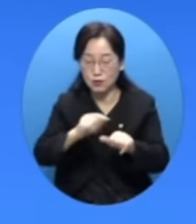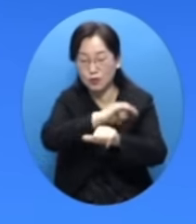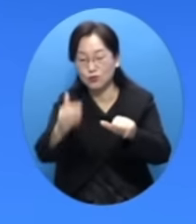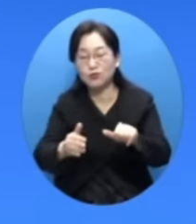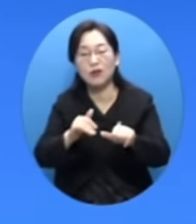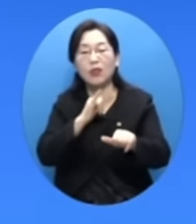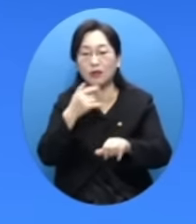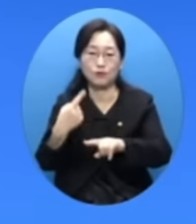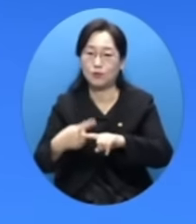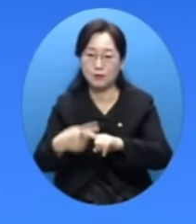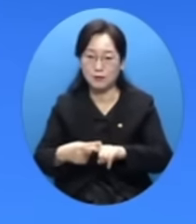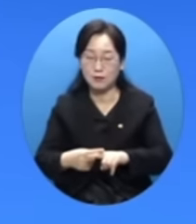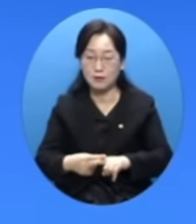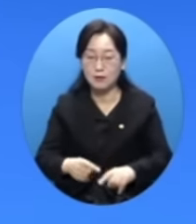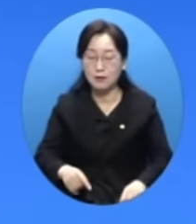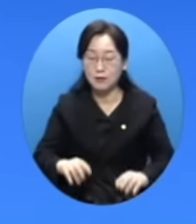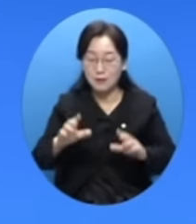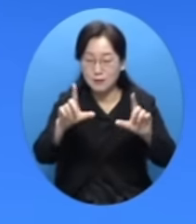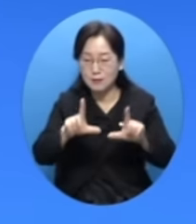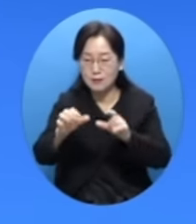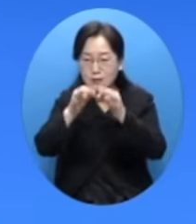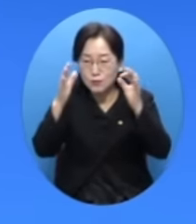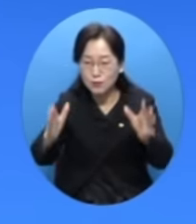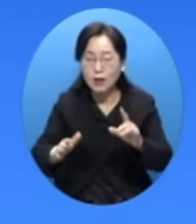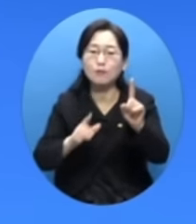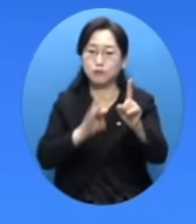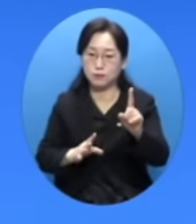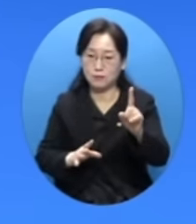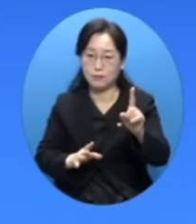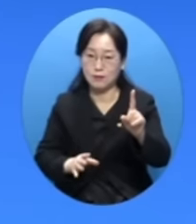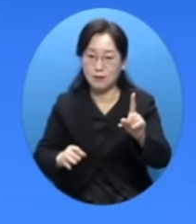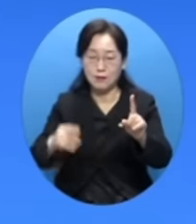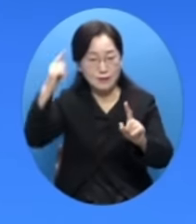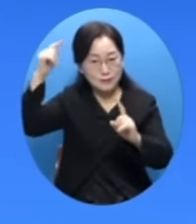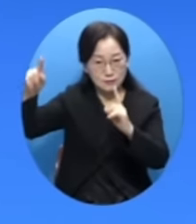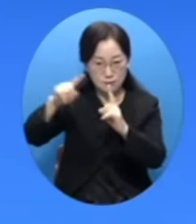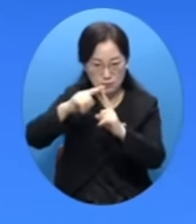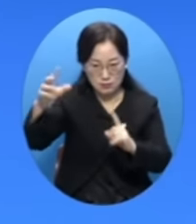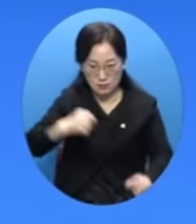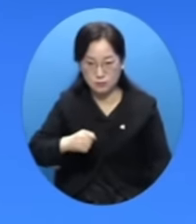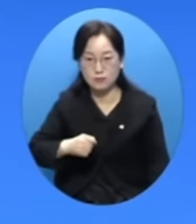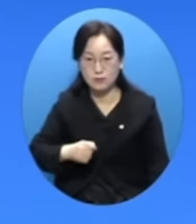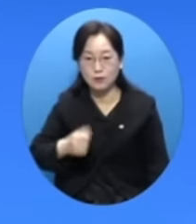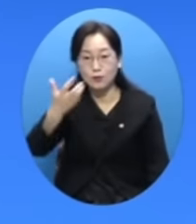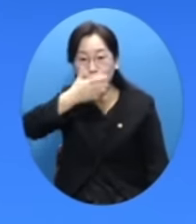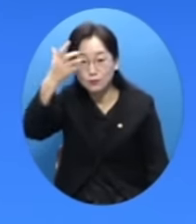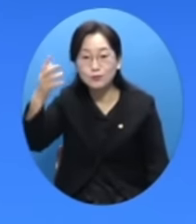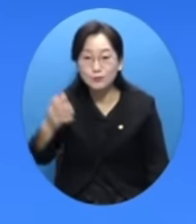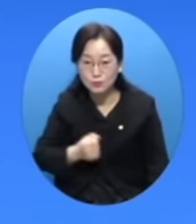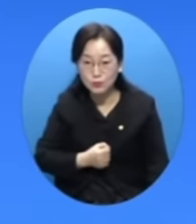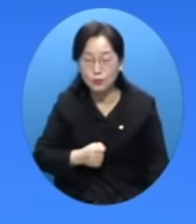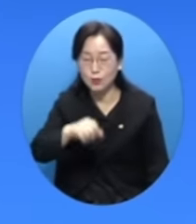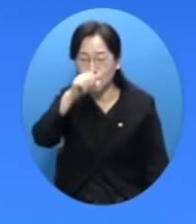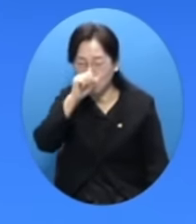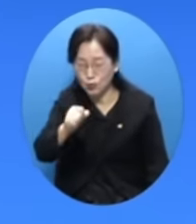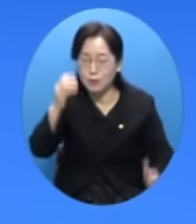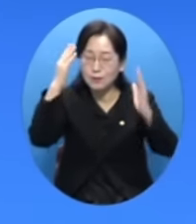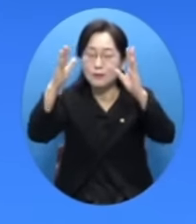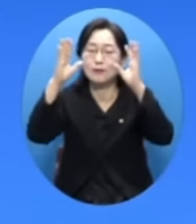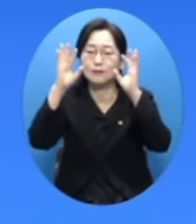것입니다. 우리가 이 세상 사는 동안 한 번뿐인 인생을 사는데 긍정적인 삶을 살아야 되고 꿈꾸고 좋은 것을